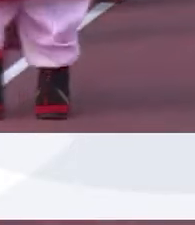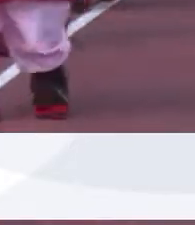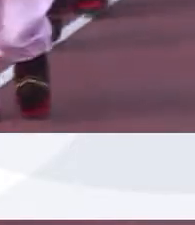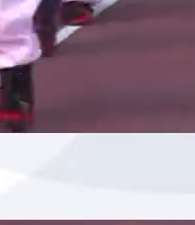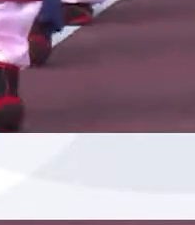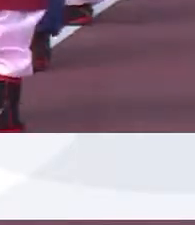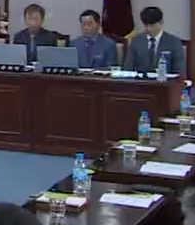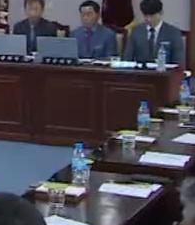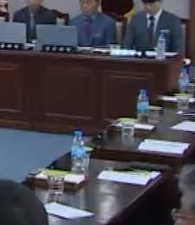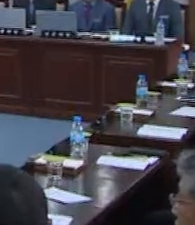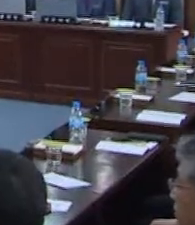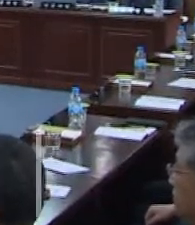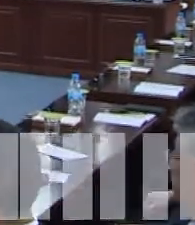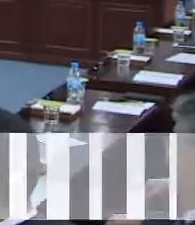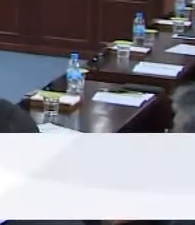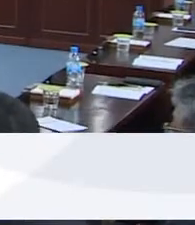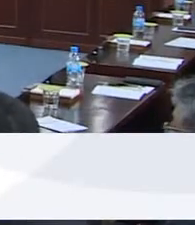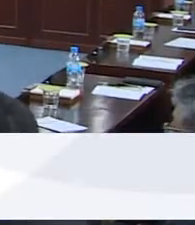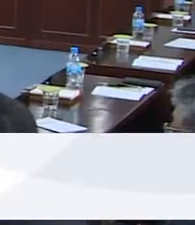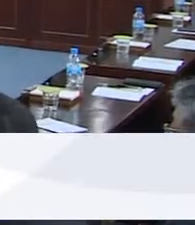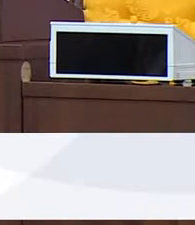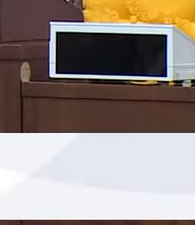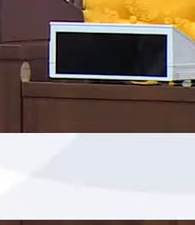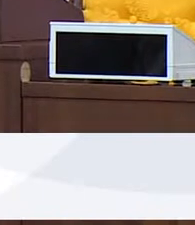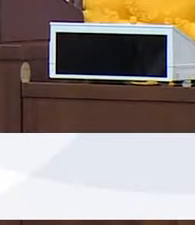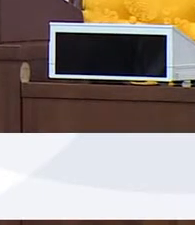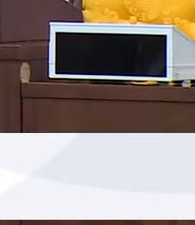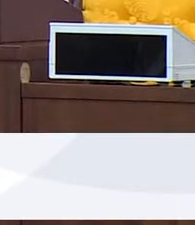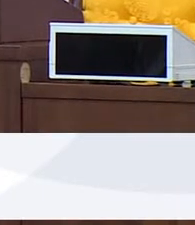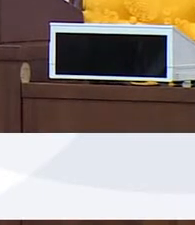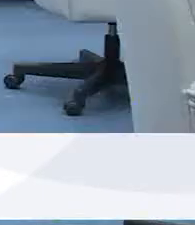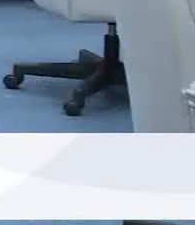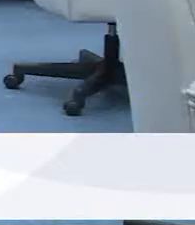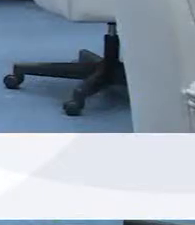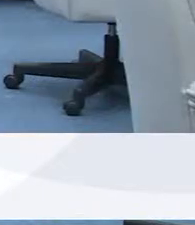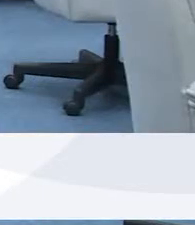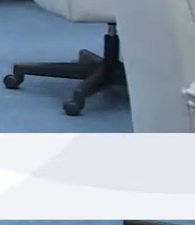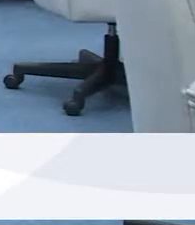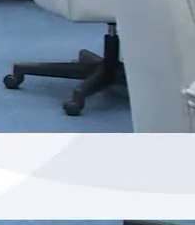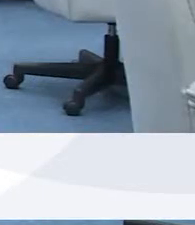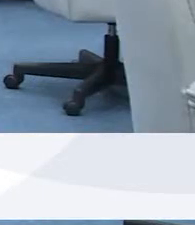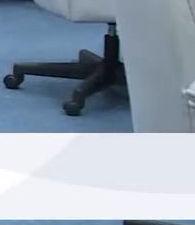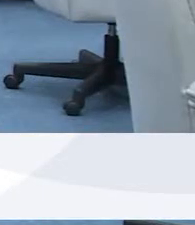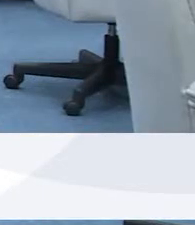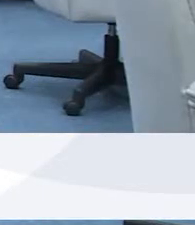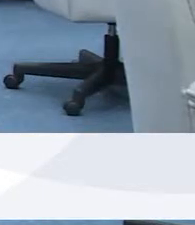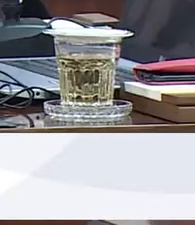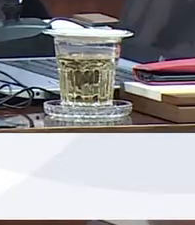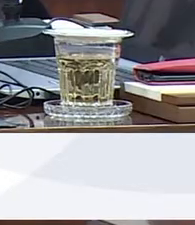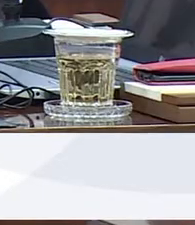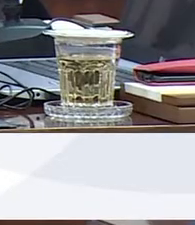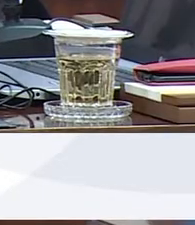열렸습니다 합천군 의회는 지난 11일 2차 본회의를 열고 제 2 회 추경 예산안을 도로 탄 기타